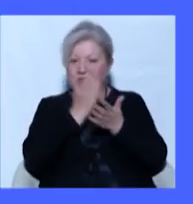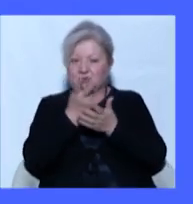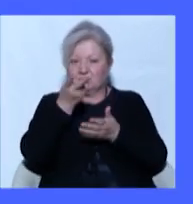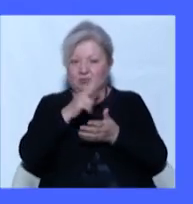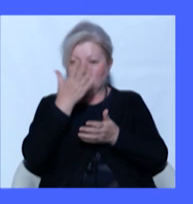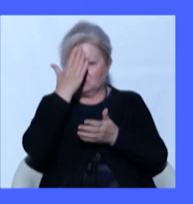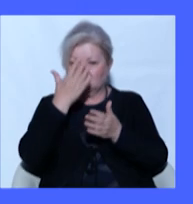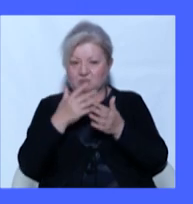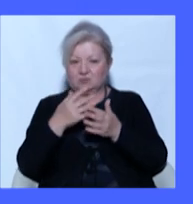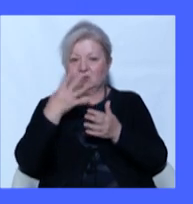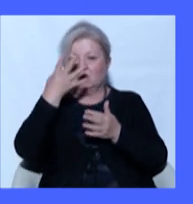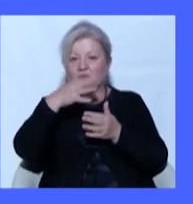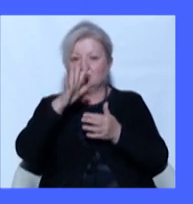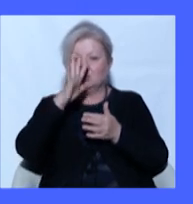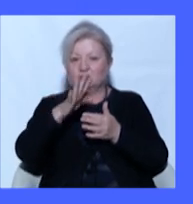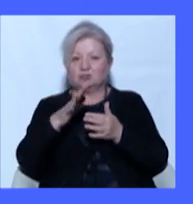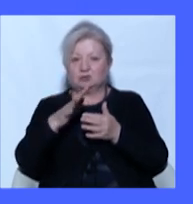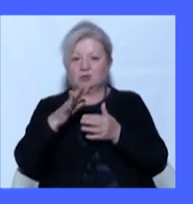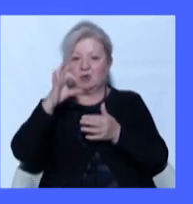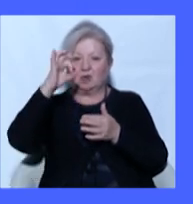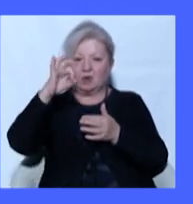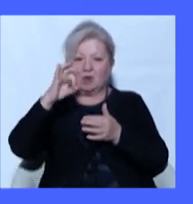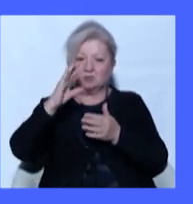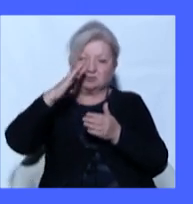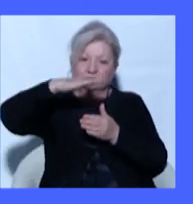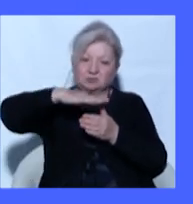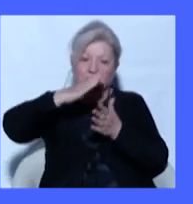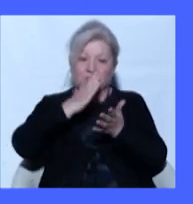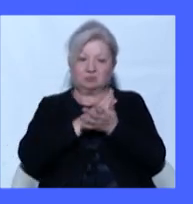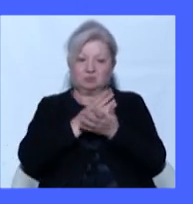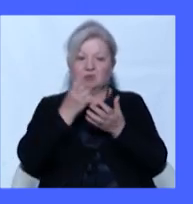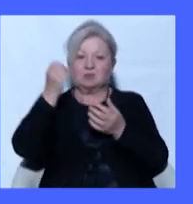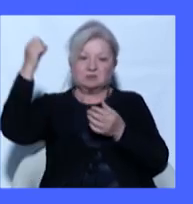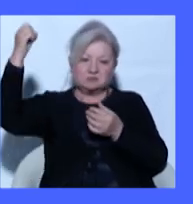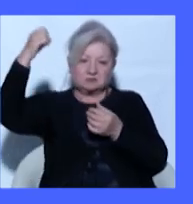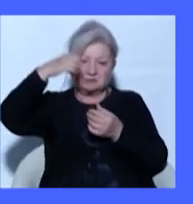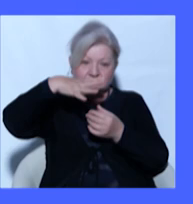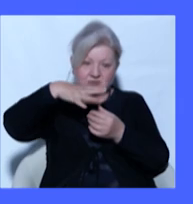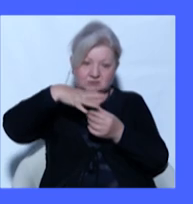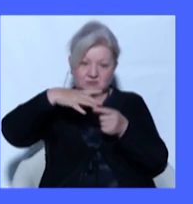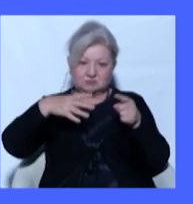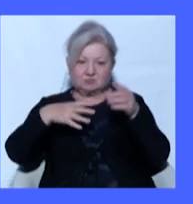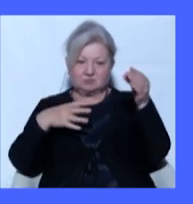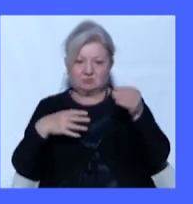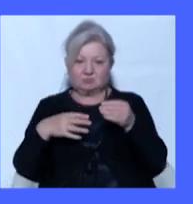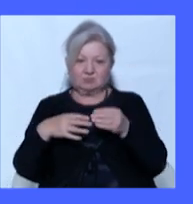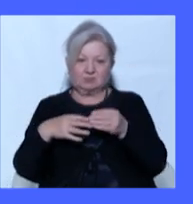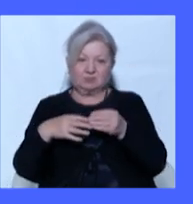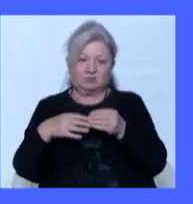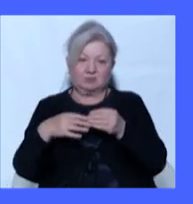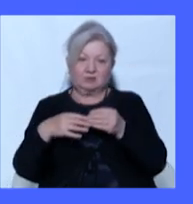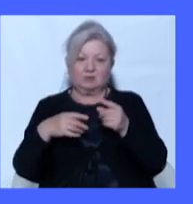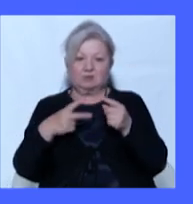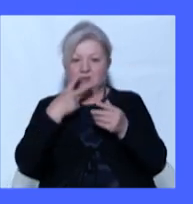ჩვენ ვიყოფებით აქ, ეს ნაწილი არის ზემოთ. სარკეები გვაქვს, ორი სარკე, 45 გრადუსით